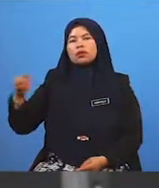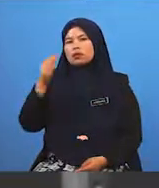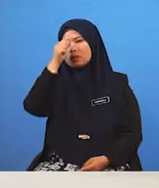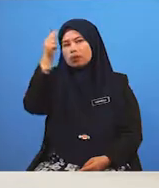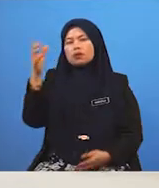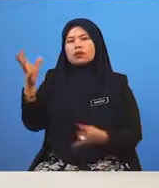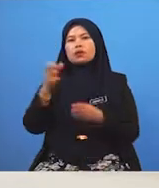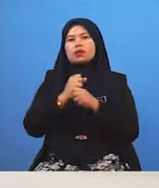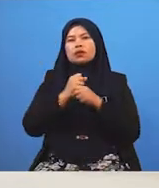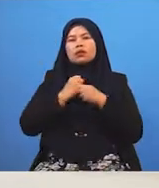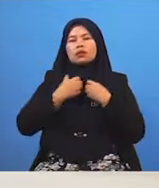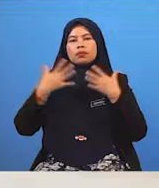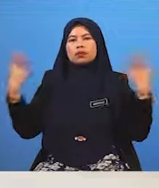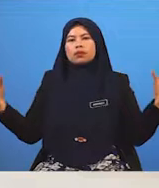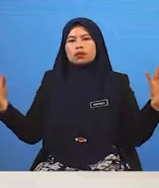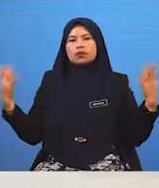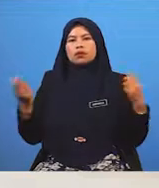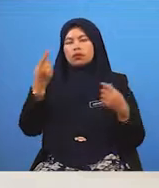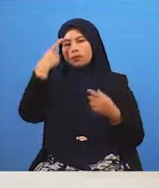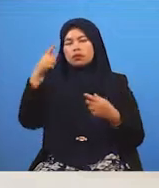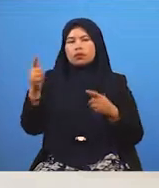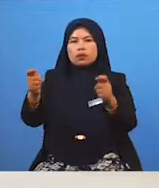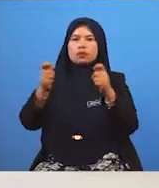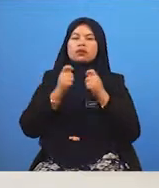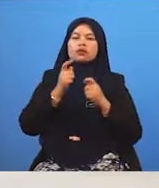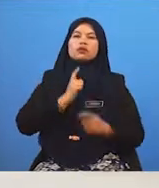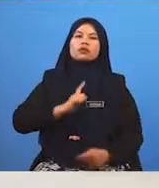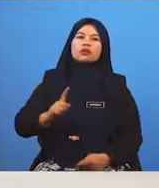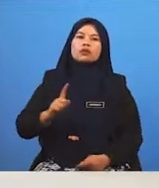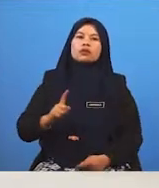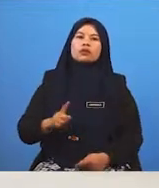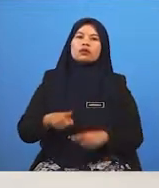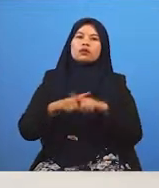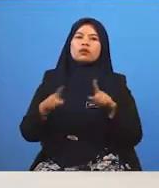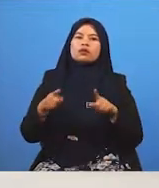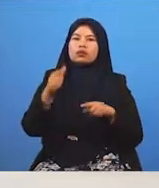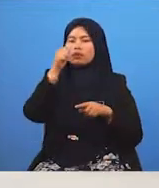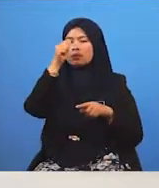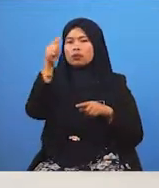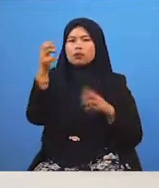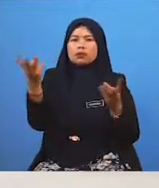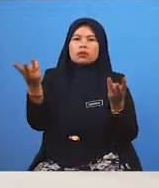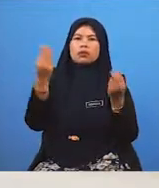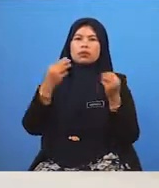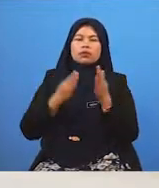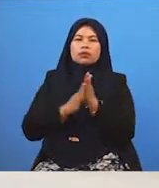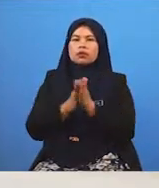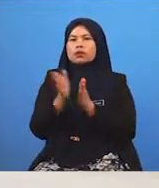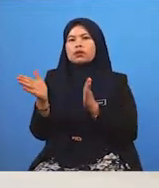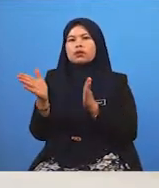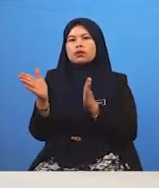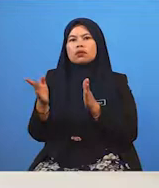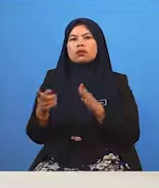susah. Tahukah murid-murid, Islam merupakan agama yang amat mementingkan kesejahteraan